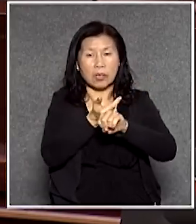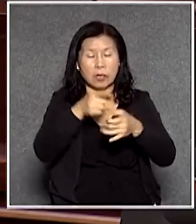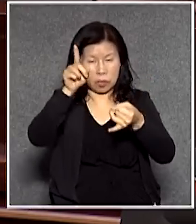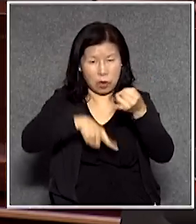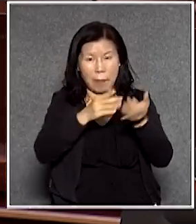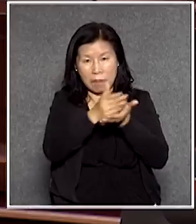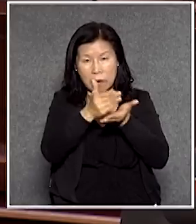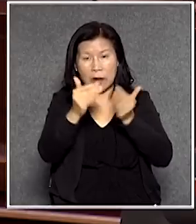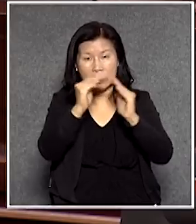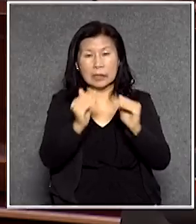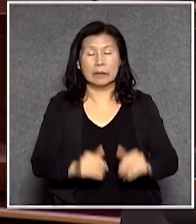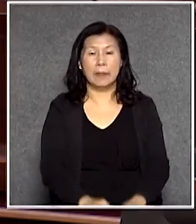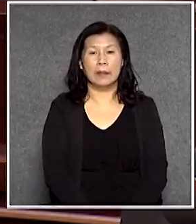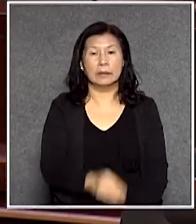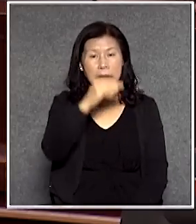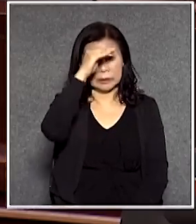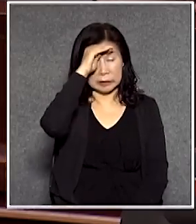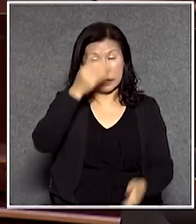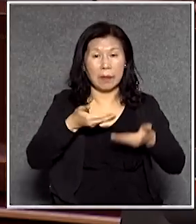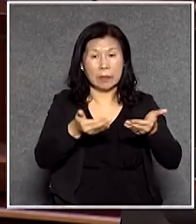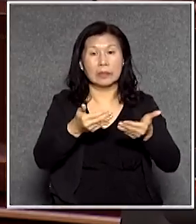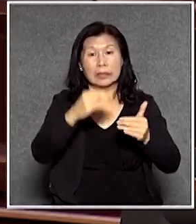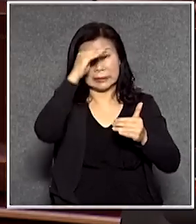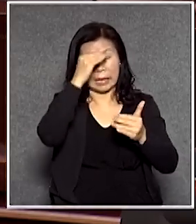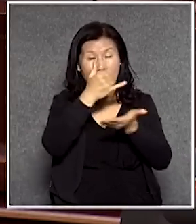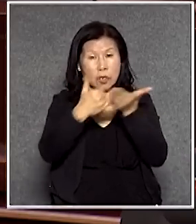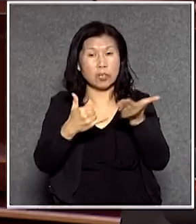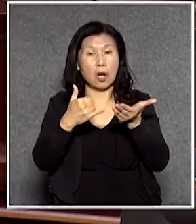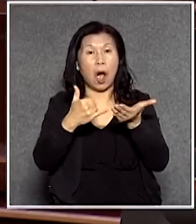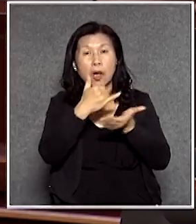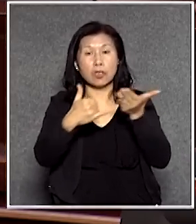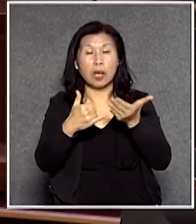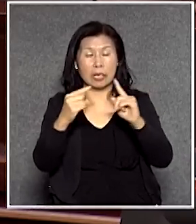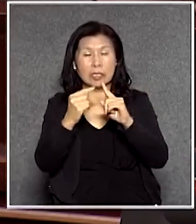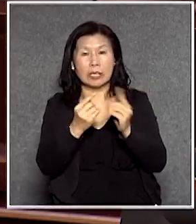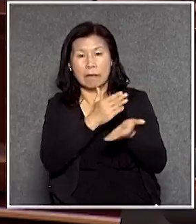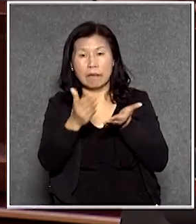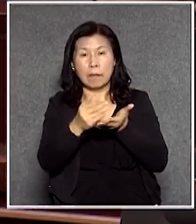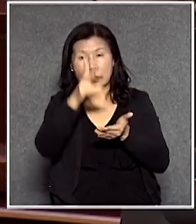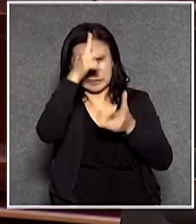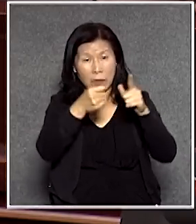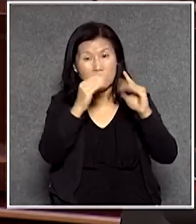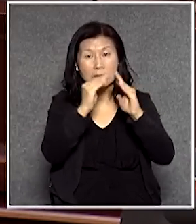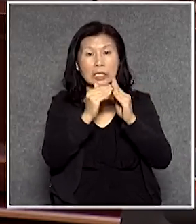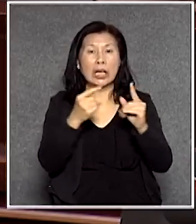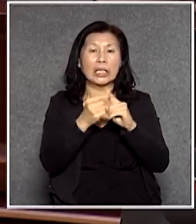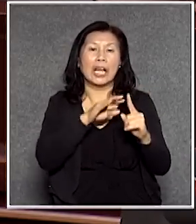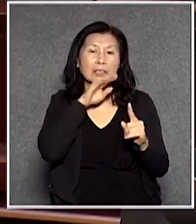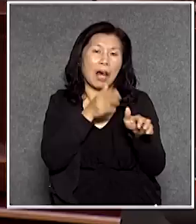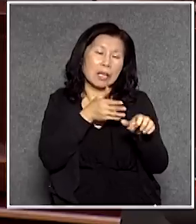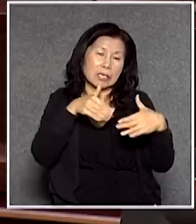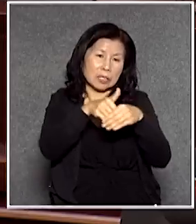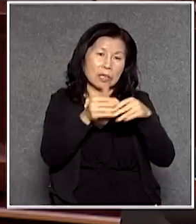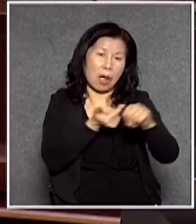配，而政府提供的警隊退休人員的公屋配額亦都不足夠，追不上退休人員的增幅。此